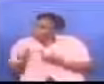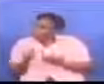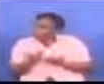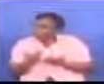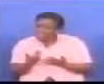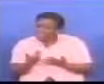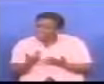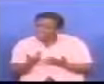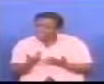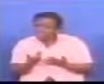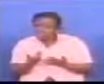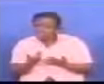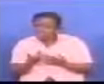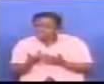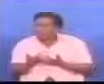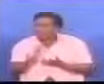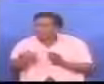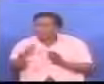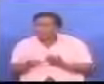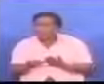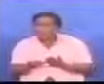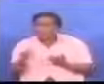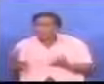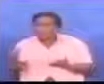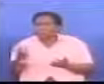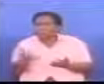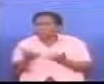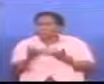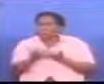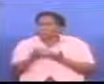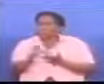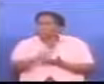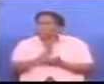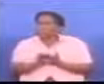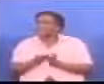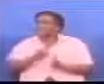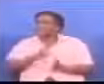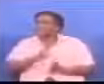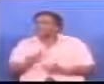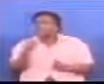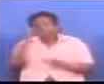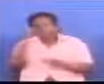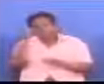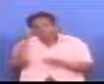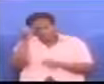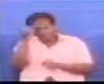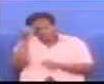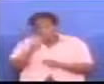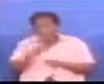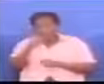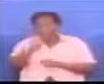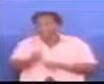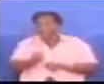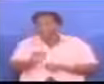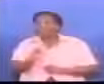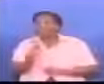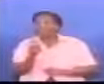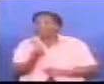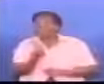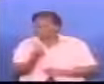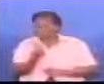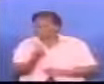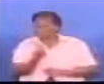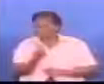Awamu ya pili ya mzee Mwinyi walianza kuiruhusu sekta binafsi na wakatengeneza mazingira. Inawezekana kuna mapungufu